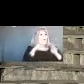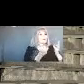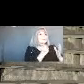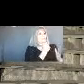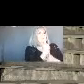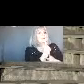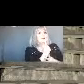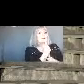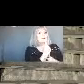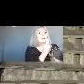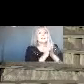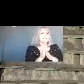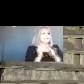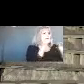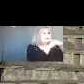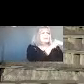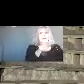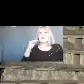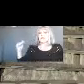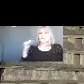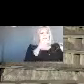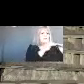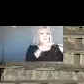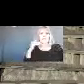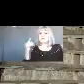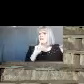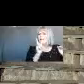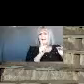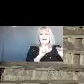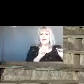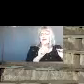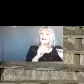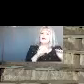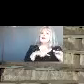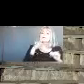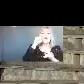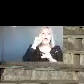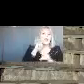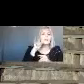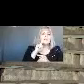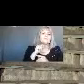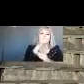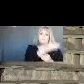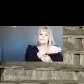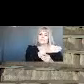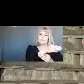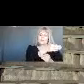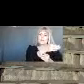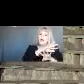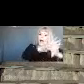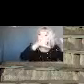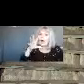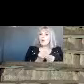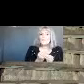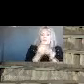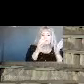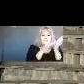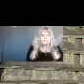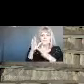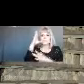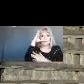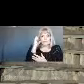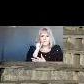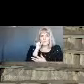Die Here trek nie in en uit nie, hy het gekom om te bly, en sy nuwe tempel is almal wat in Jesus